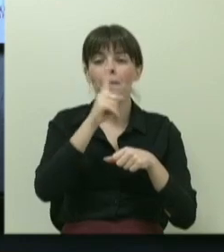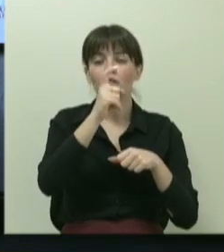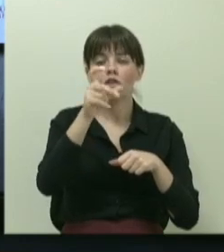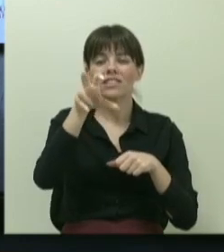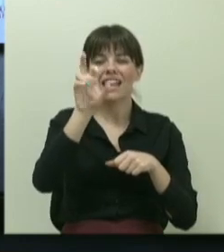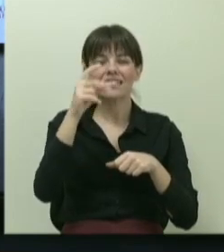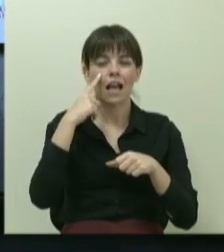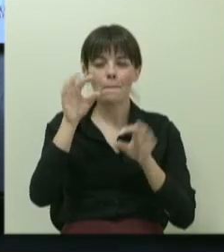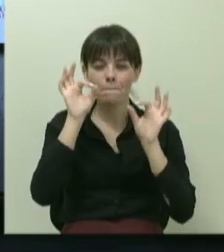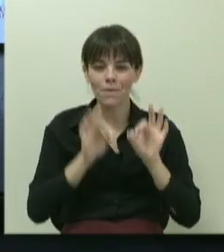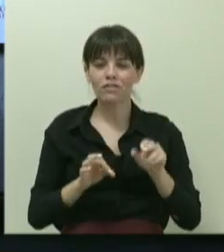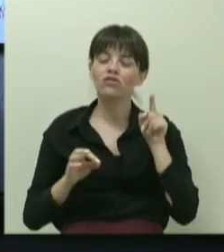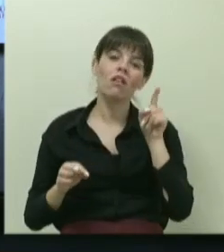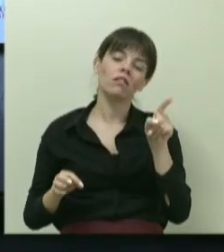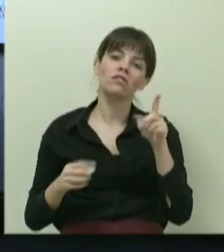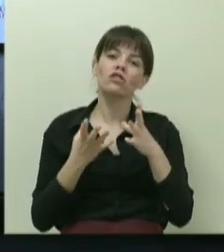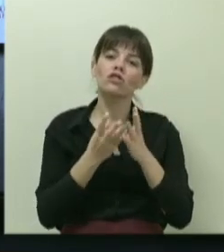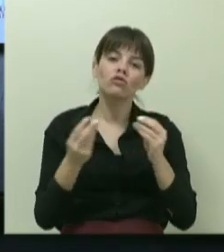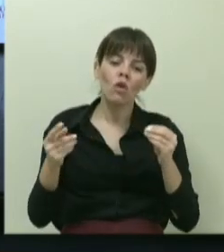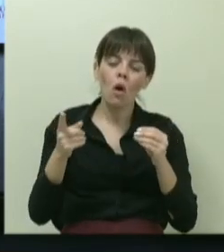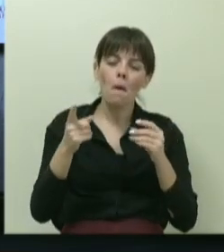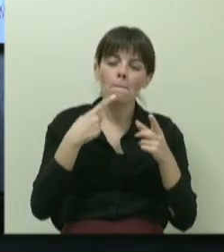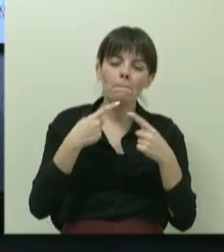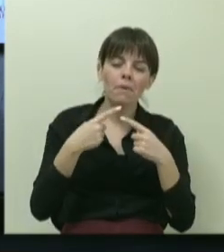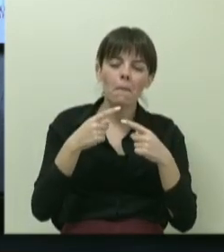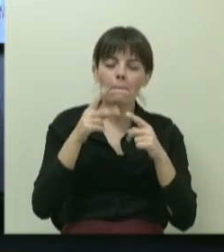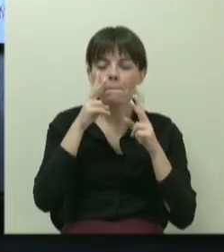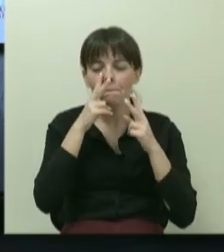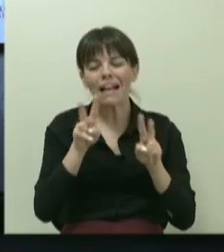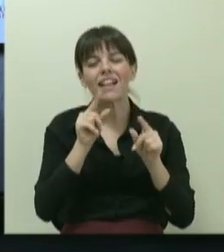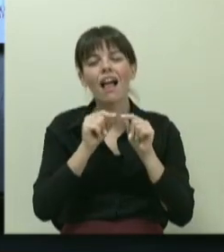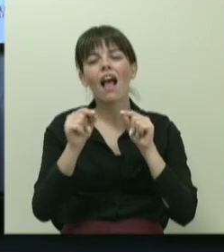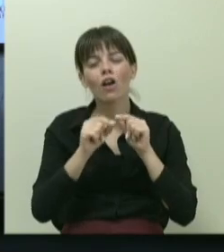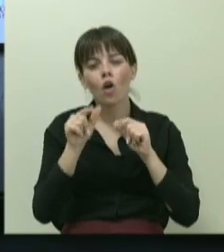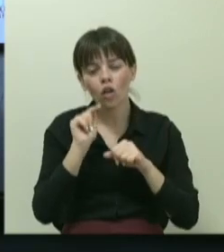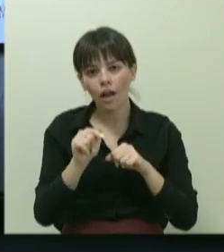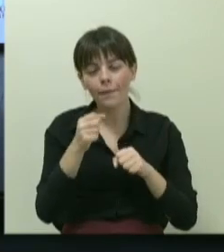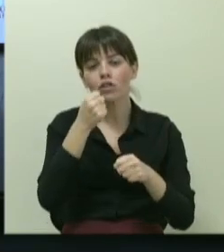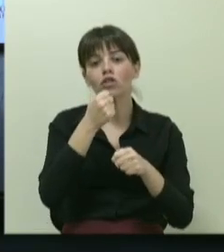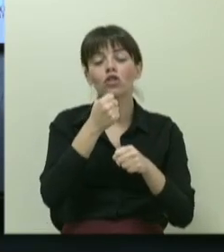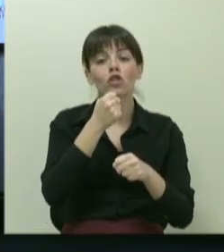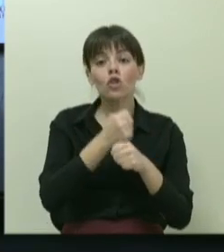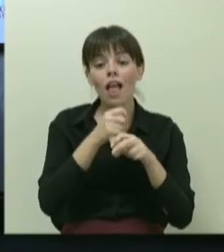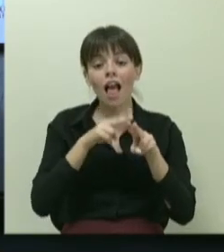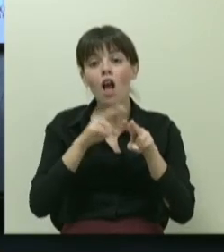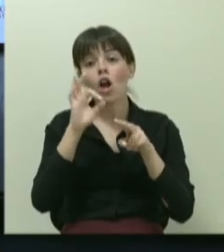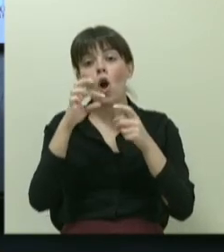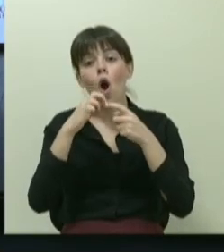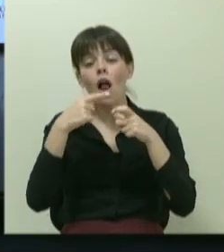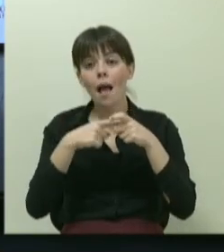1980 başlangıcında çok birbirine benzeyen ekonomiler ve Güney Kore bizden daha küçük bir